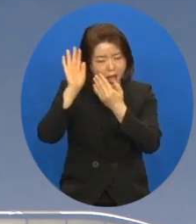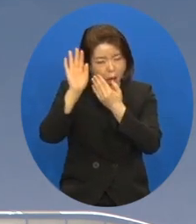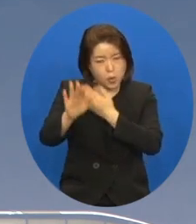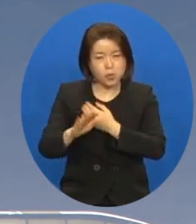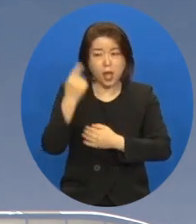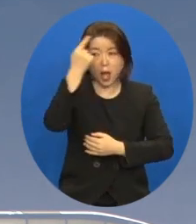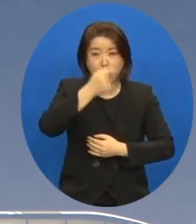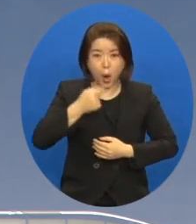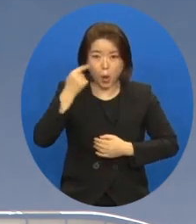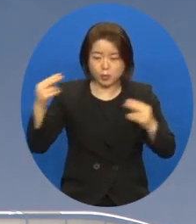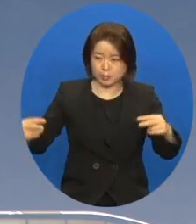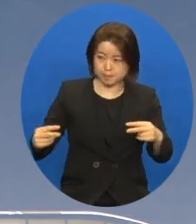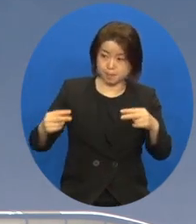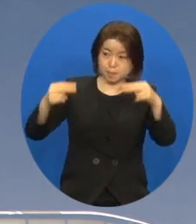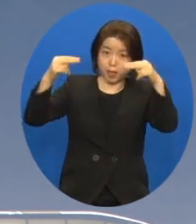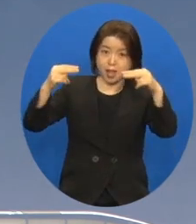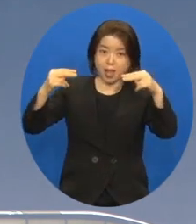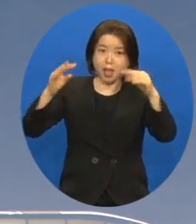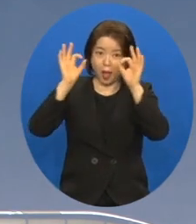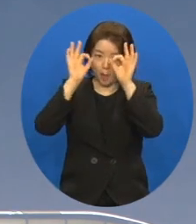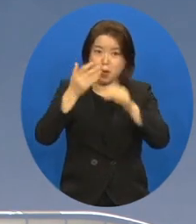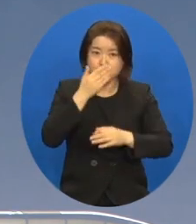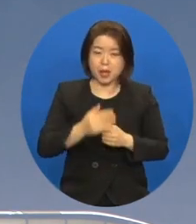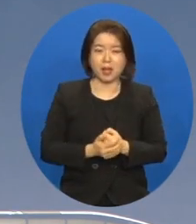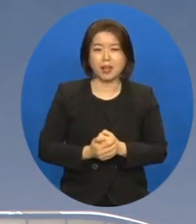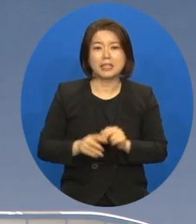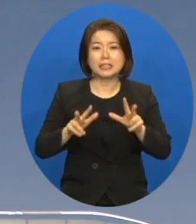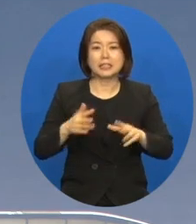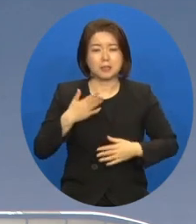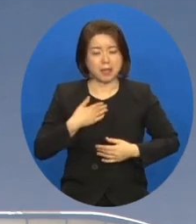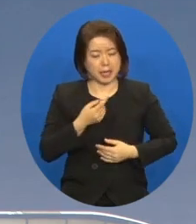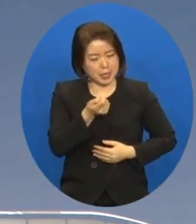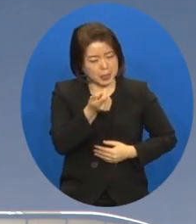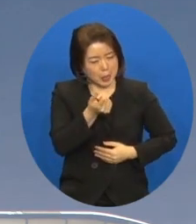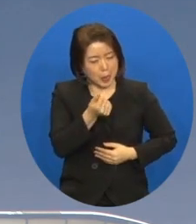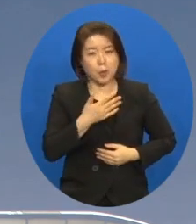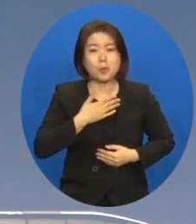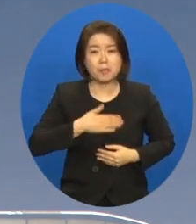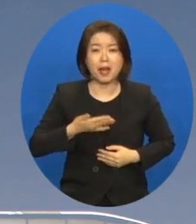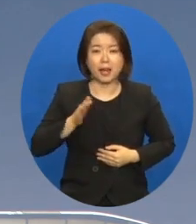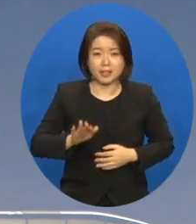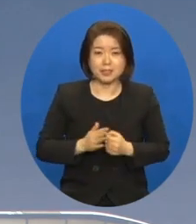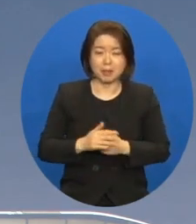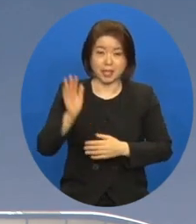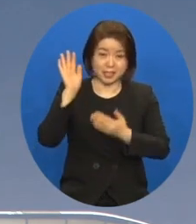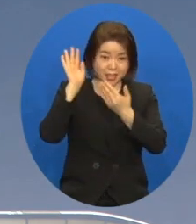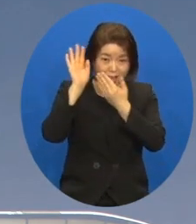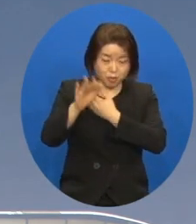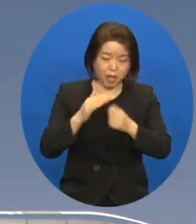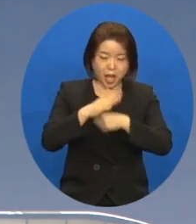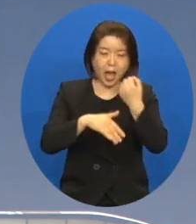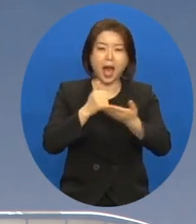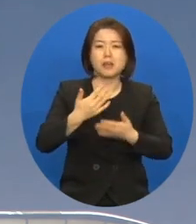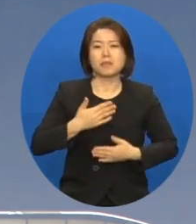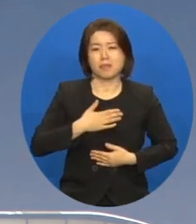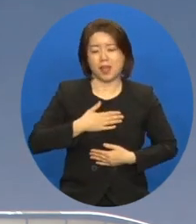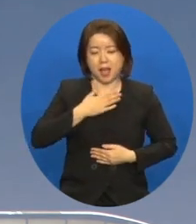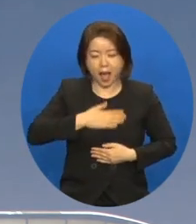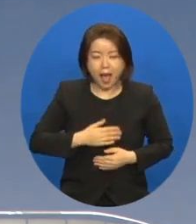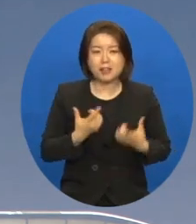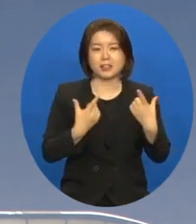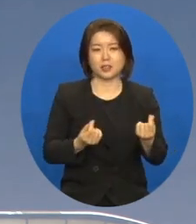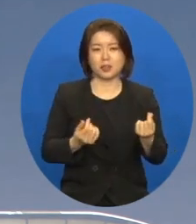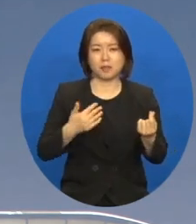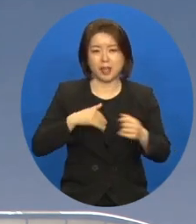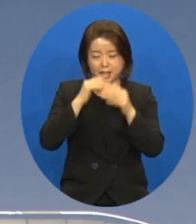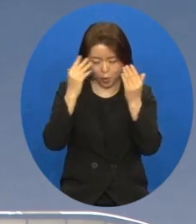얼굴과 얼굴을 마주하여 볼 것입니다. 지금은 내가 부분밖에 알지 못하지만은 그때에는 하나님께서 나를 아신 것 같이